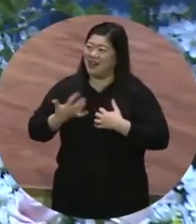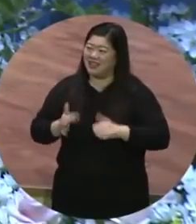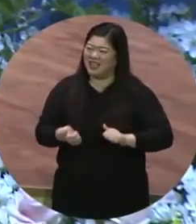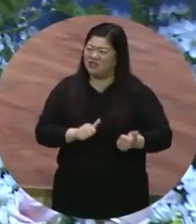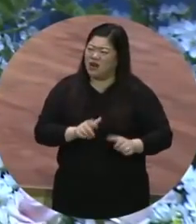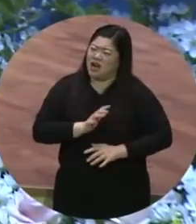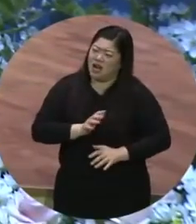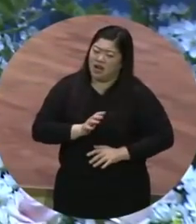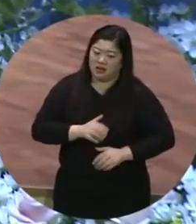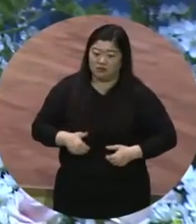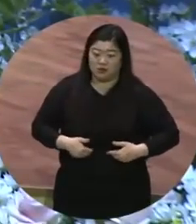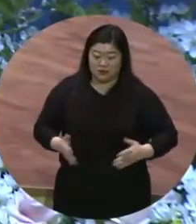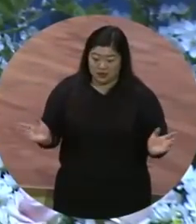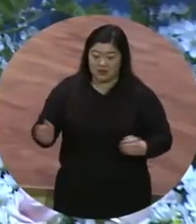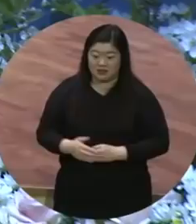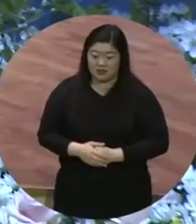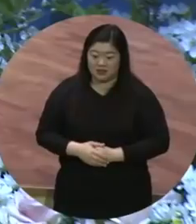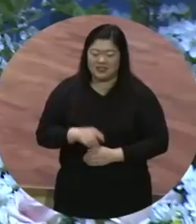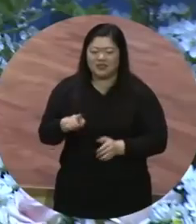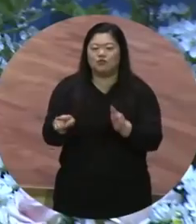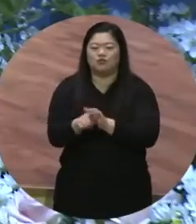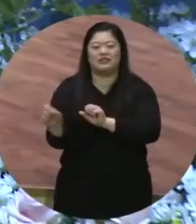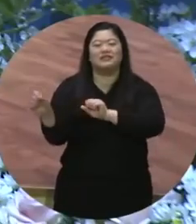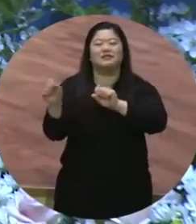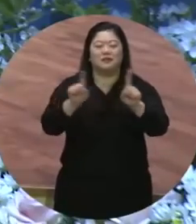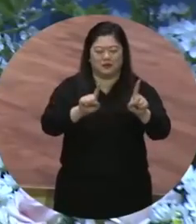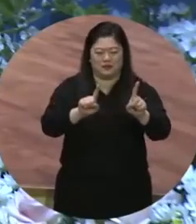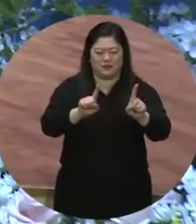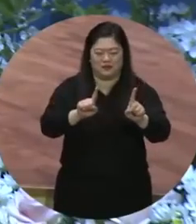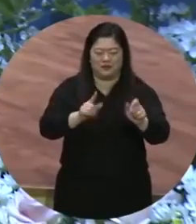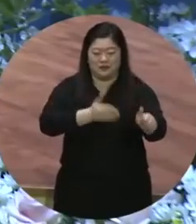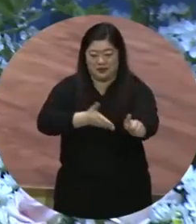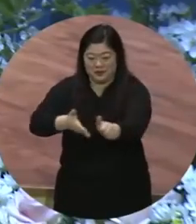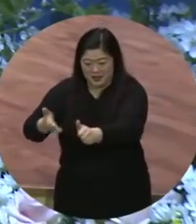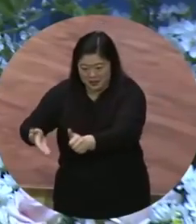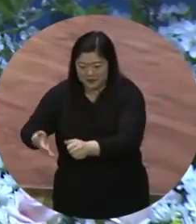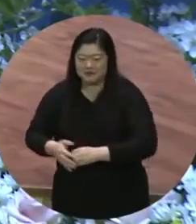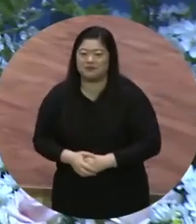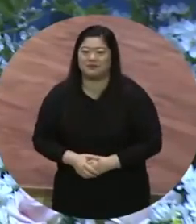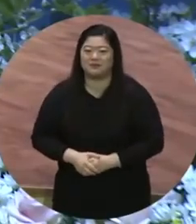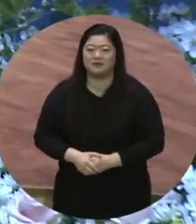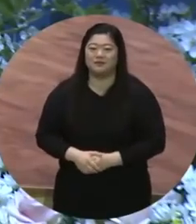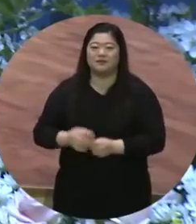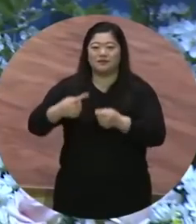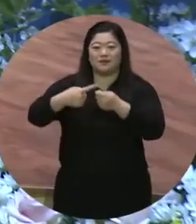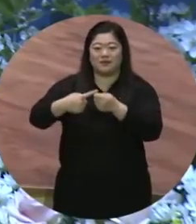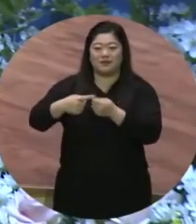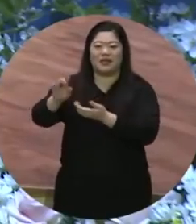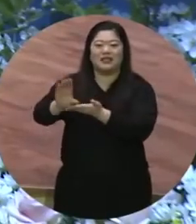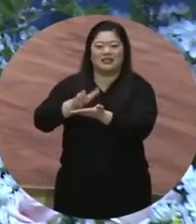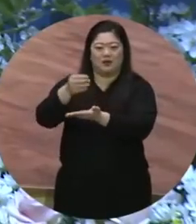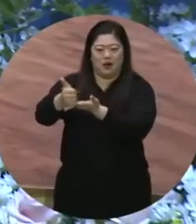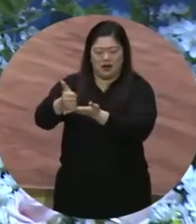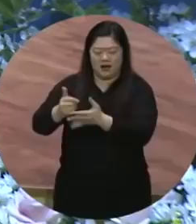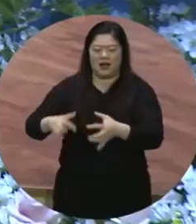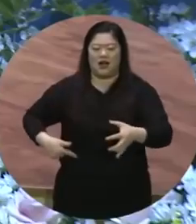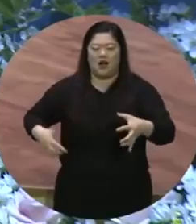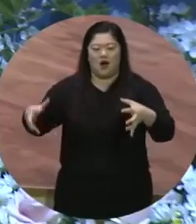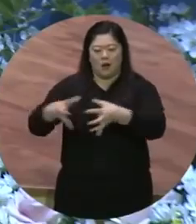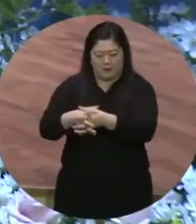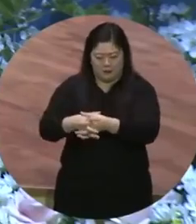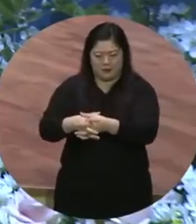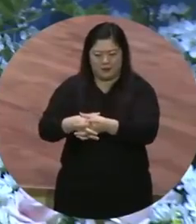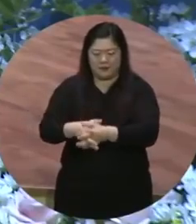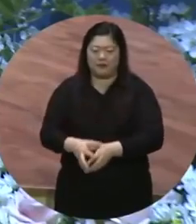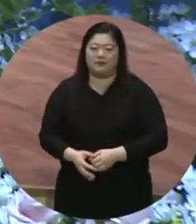시간 되기를 주님으로 축복합니다. 그럼 첫째로 그리스도와의 연합입니다. 우리가 매주 로마서 말씀을 보고